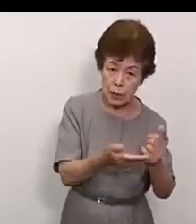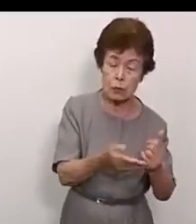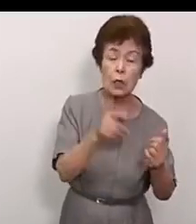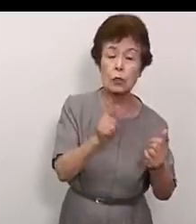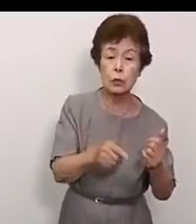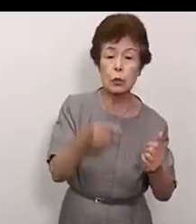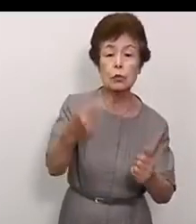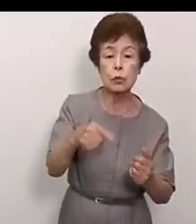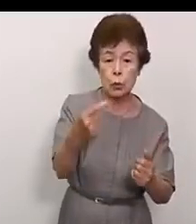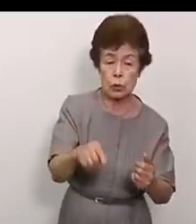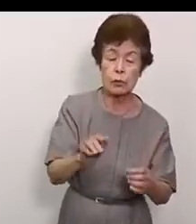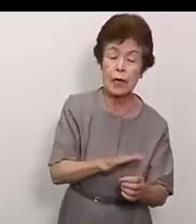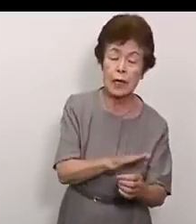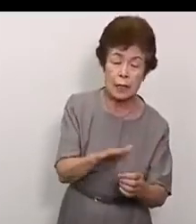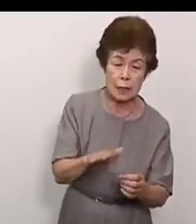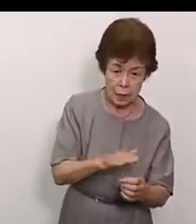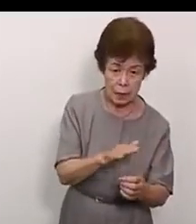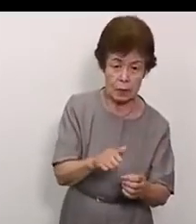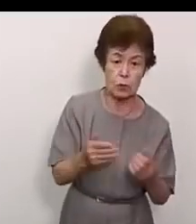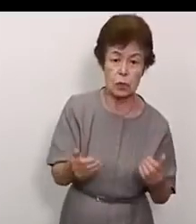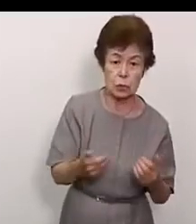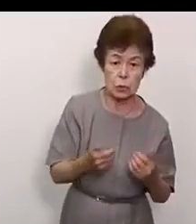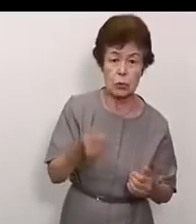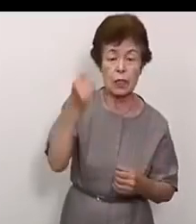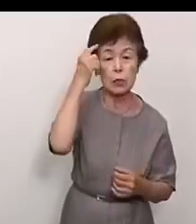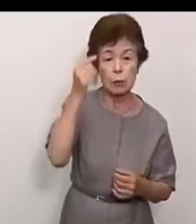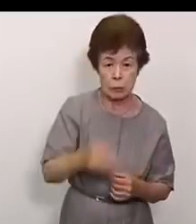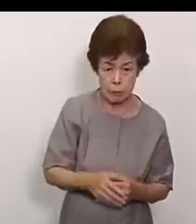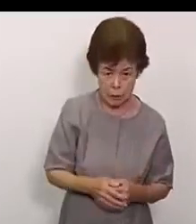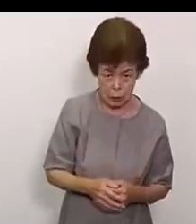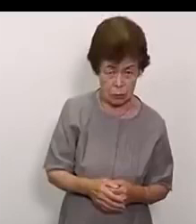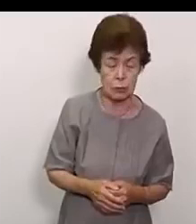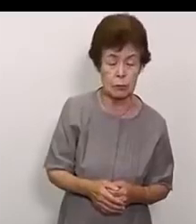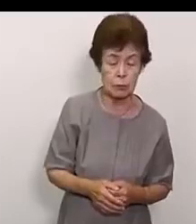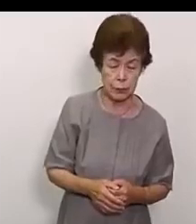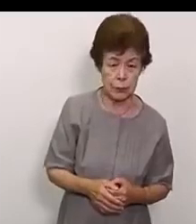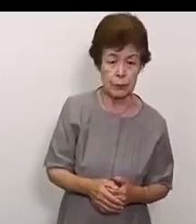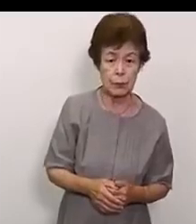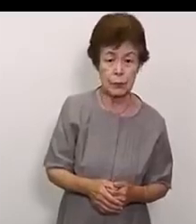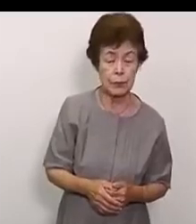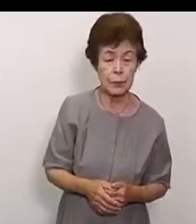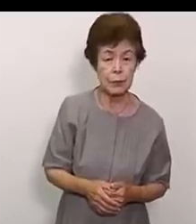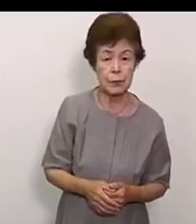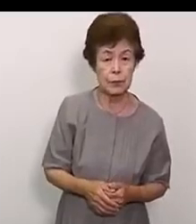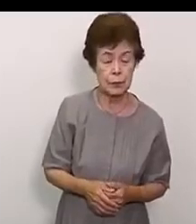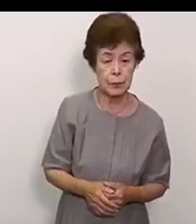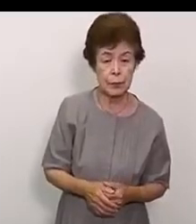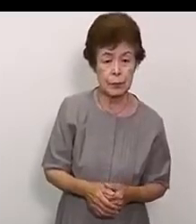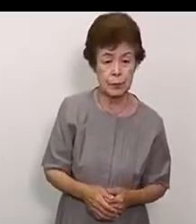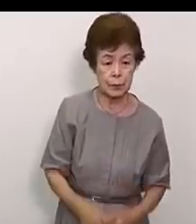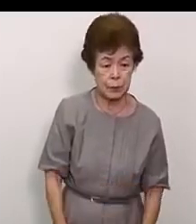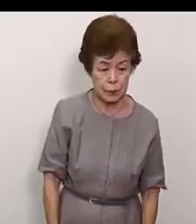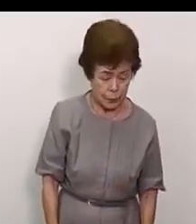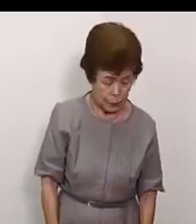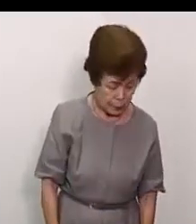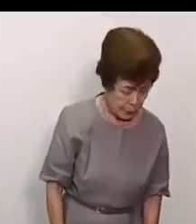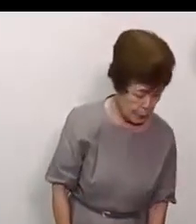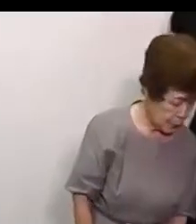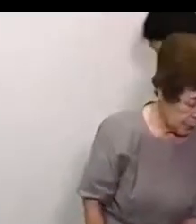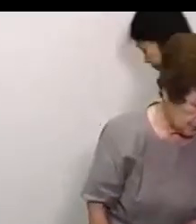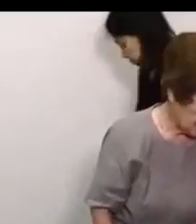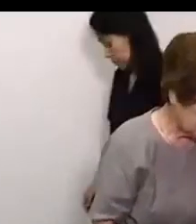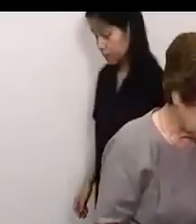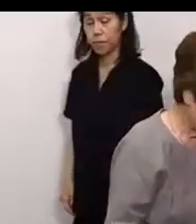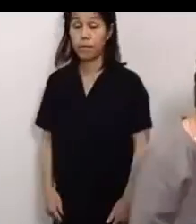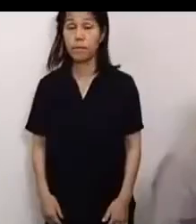ないかなと思ってます。だから教育のあり方全体が問われてるんじゃないですかね。 はい、2点目 の、 その、